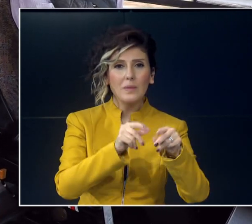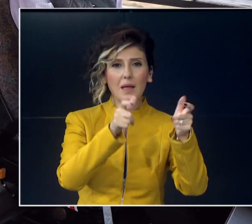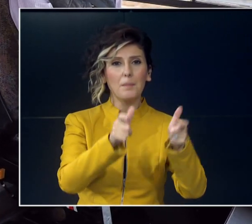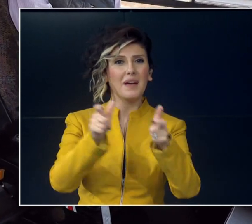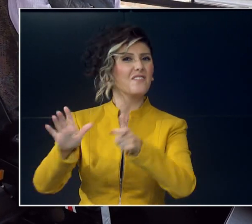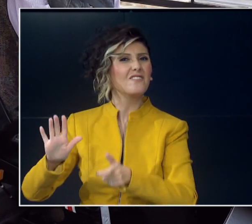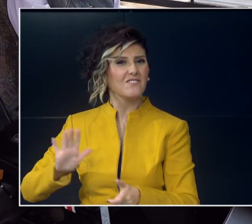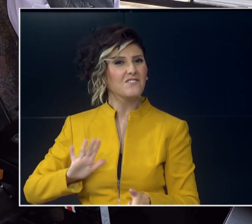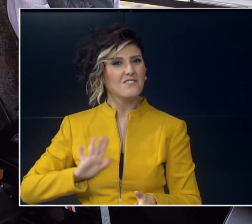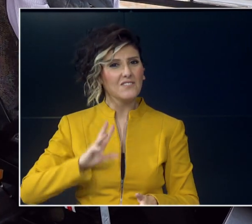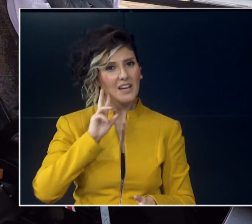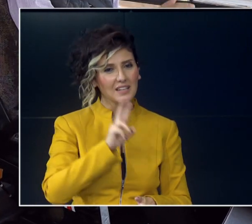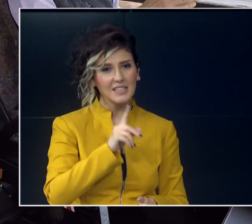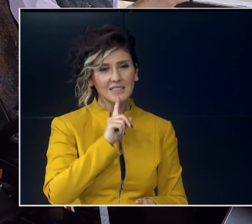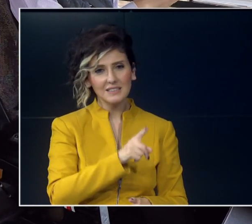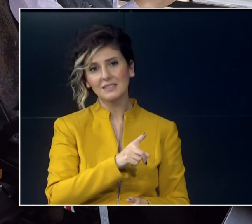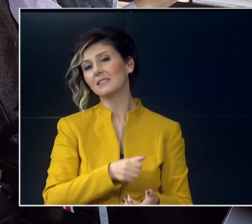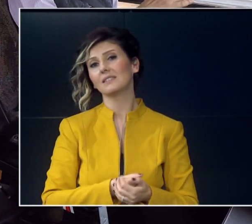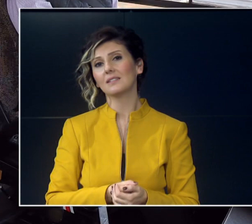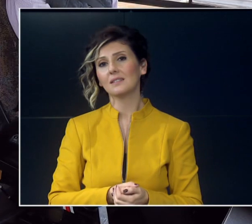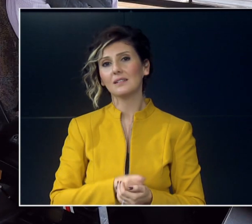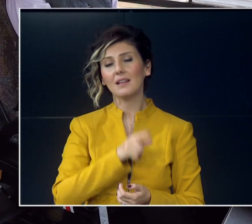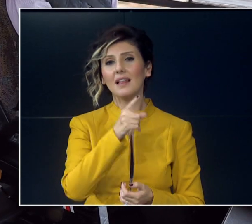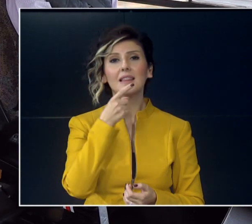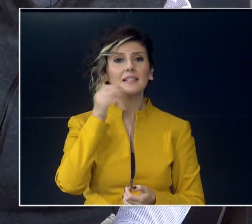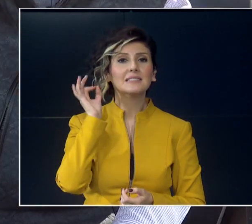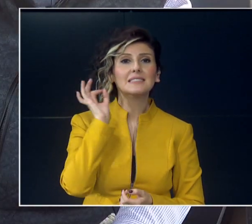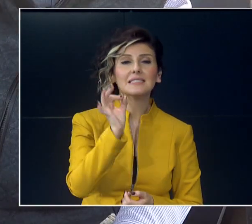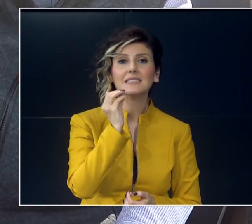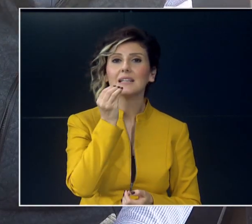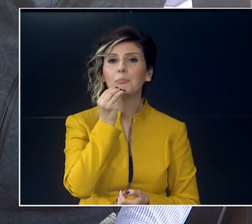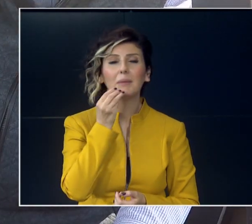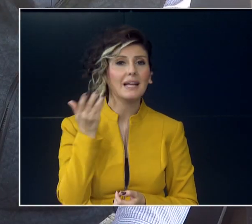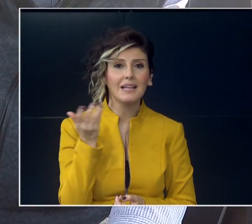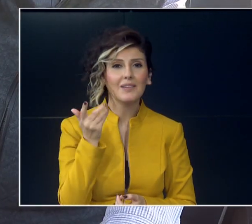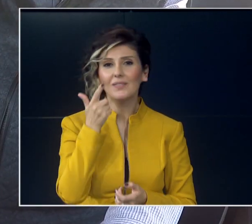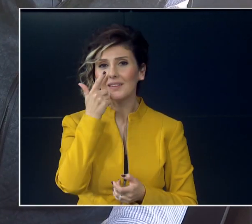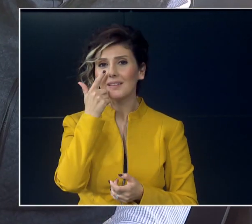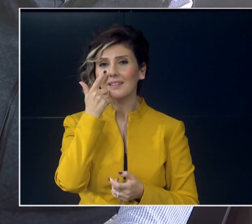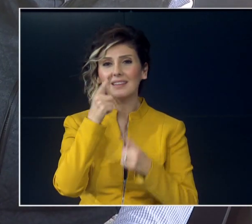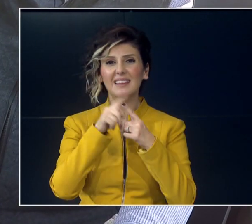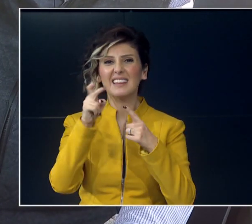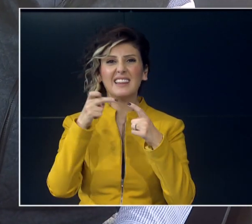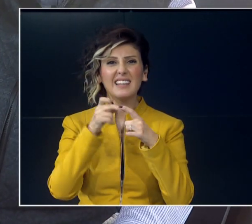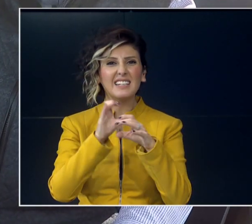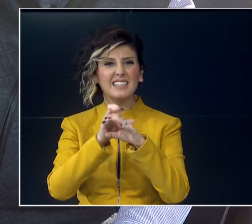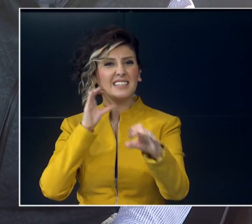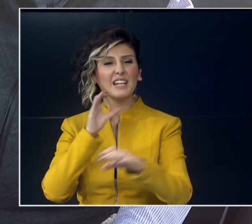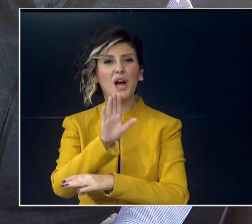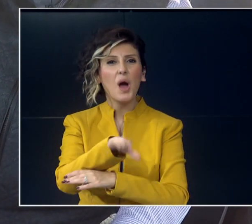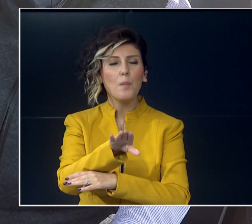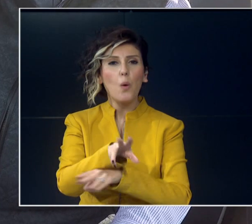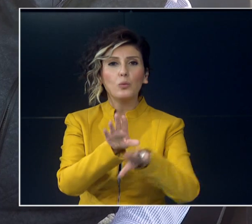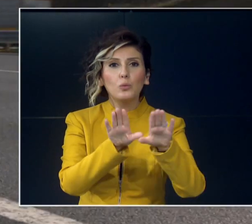var. Onların en lezzetli yemekler tırcıların, kamyonların durduğu